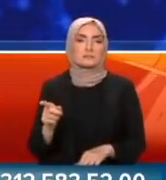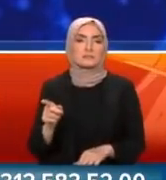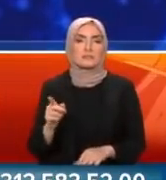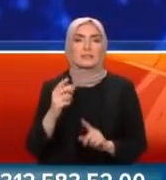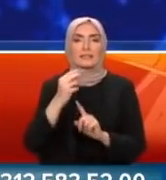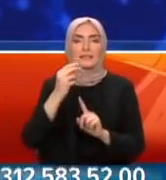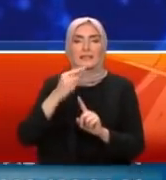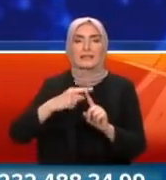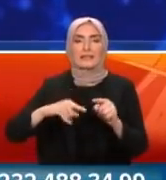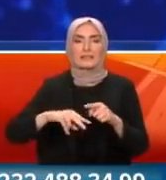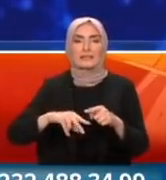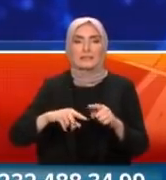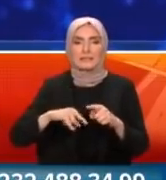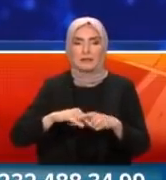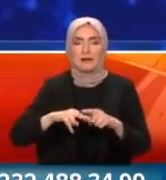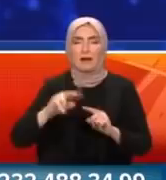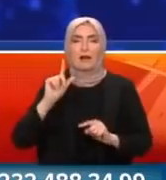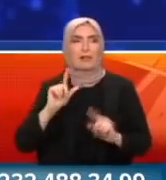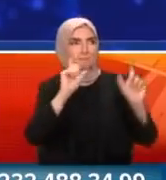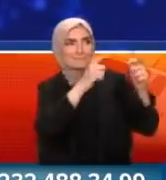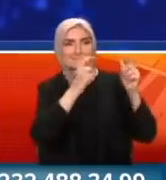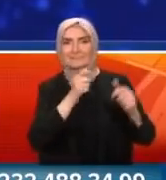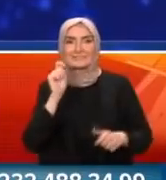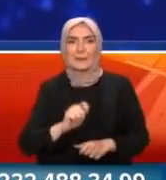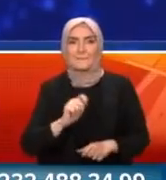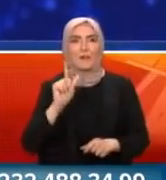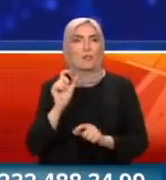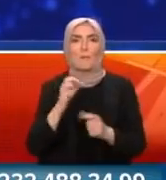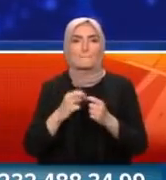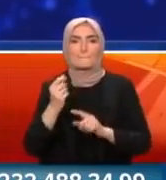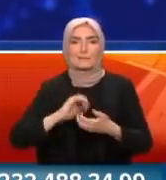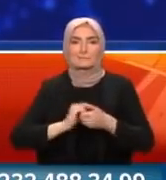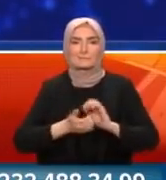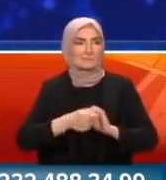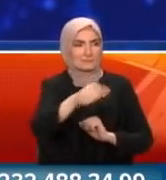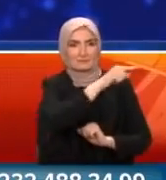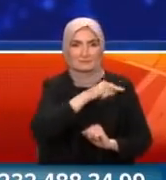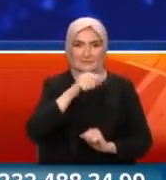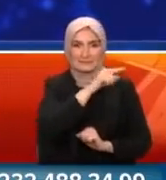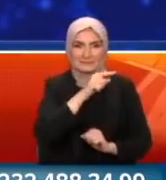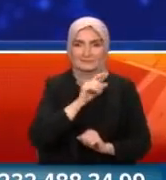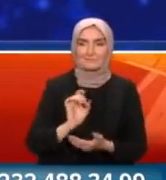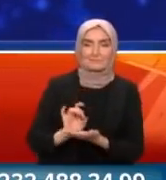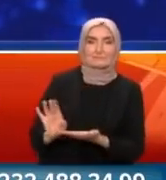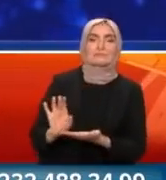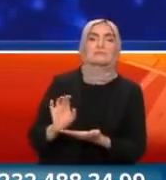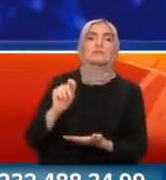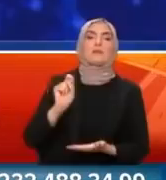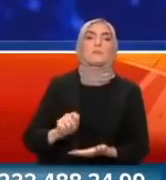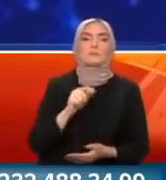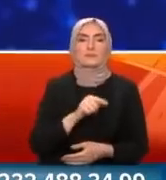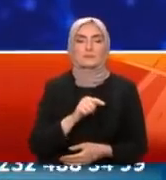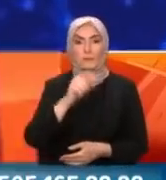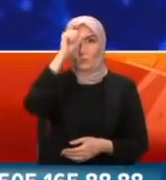tarafından Basit gerekçelerle devre dışı bırakılmıştır Türkiye'nin otomobilini tanıttığımız da